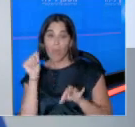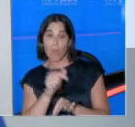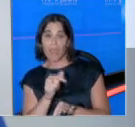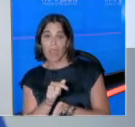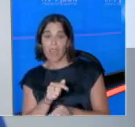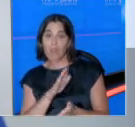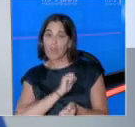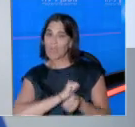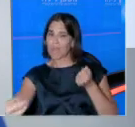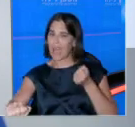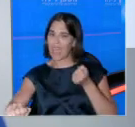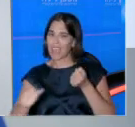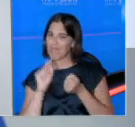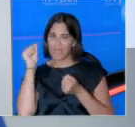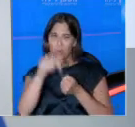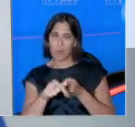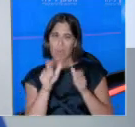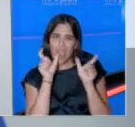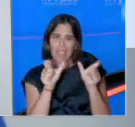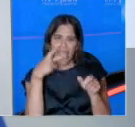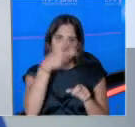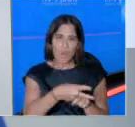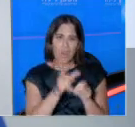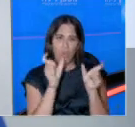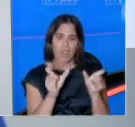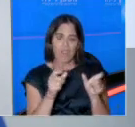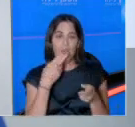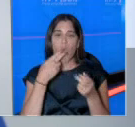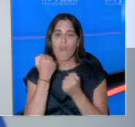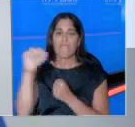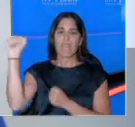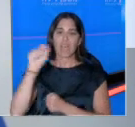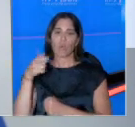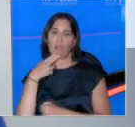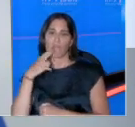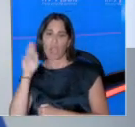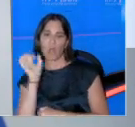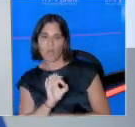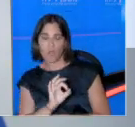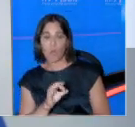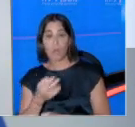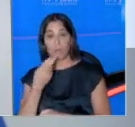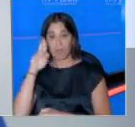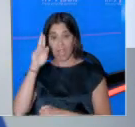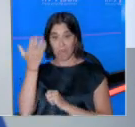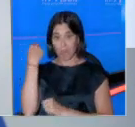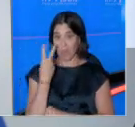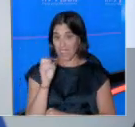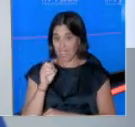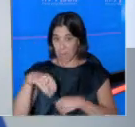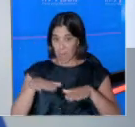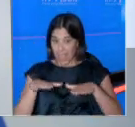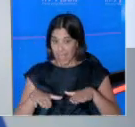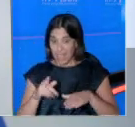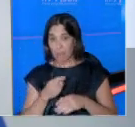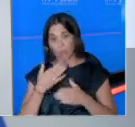הוא פשוט יימחק, הוא לא יגיע לאחוז החסימה, כי הוא הפר את כל ההבטחות שלו. אני מבטיח לכם שאם היו לו 20 מנדטים בסקרים, הוא